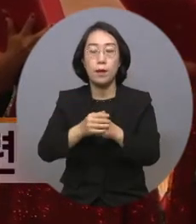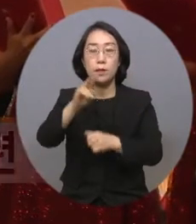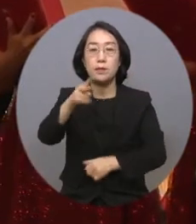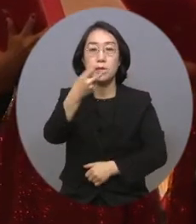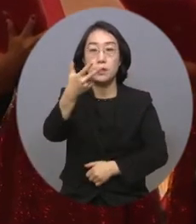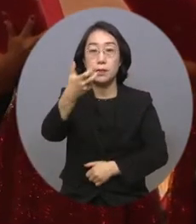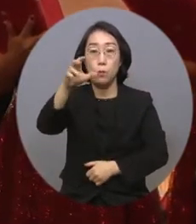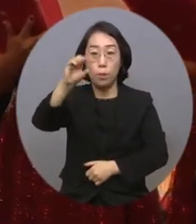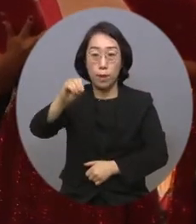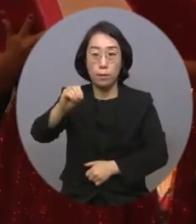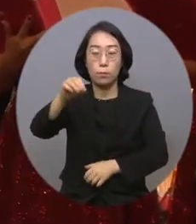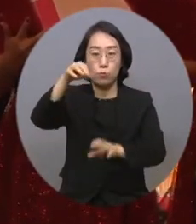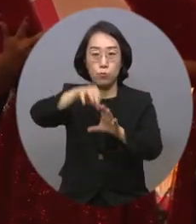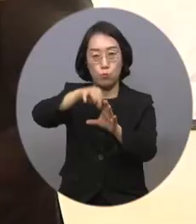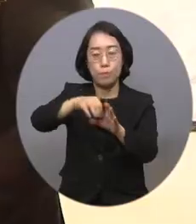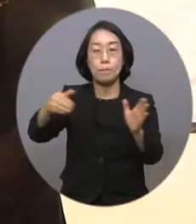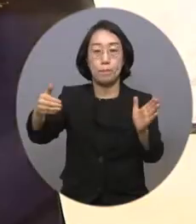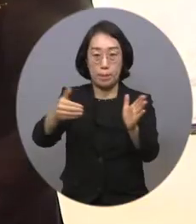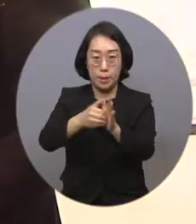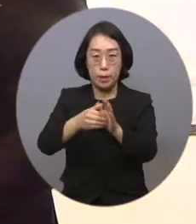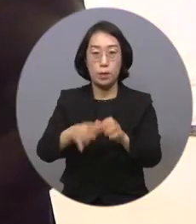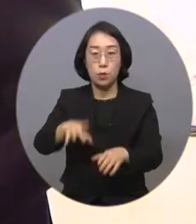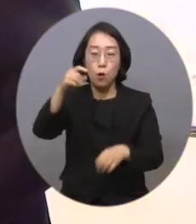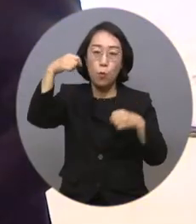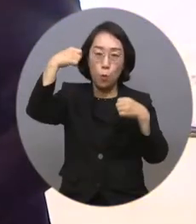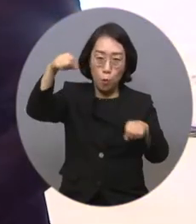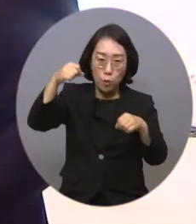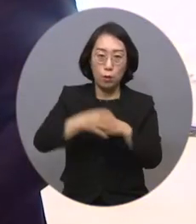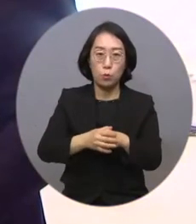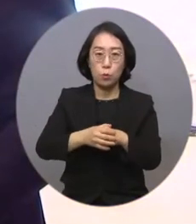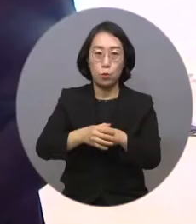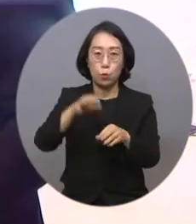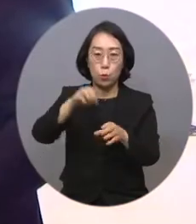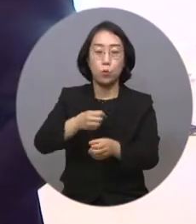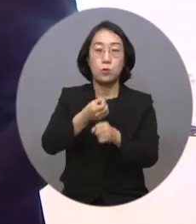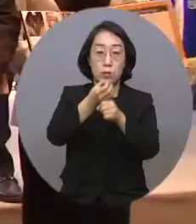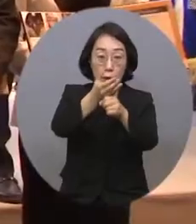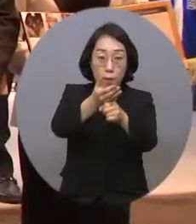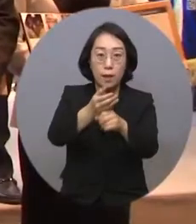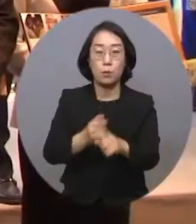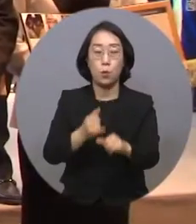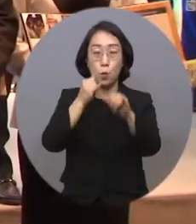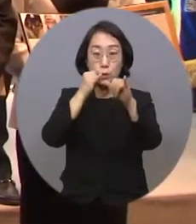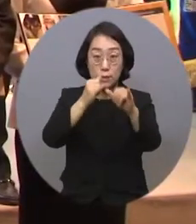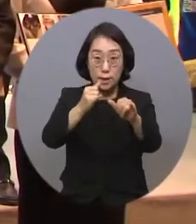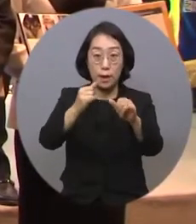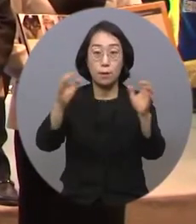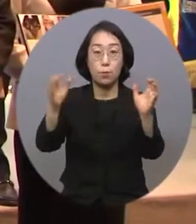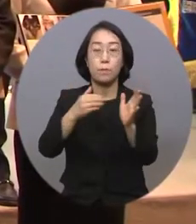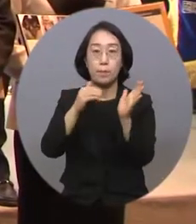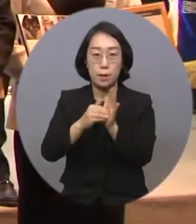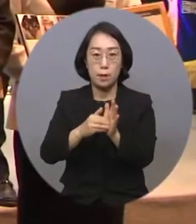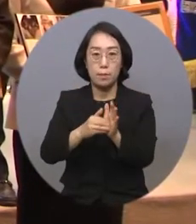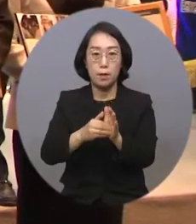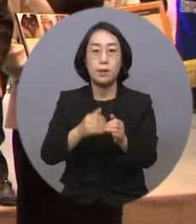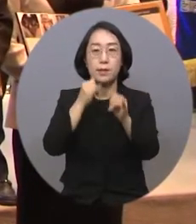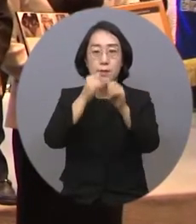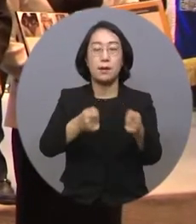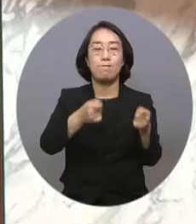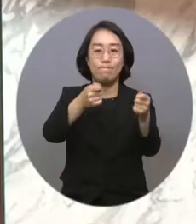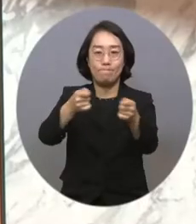전했습니다. 축하 공연으로 행사를 시작하여 각종 기금 전달식과 함께 시상식을 준비하여 수상자들에게 상을